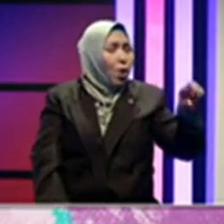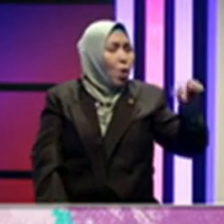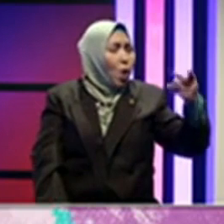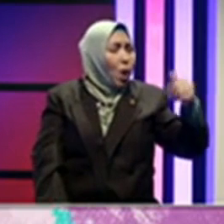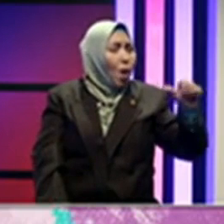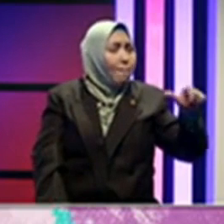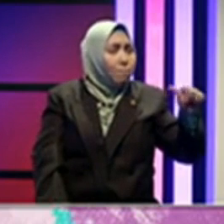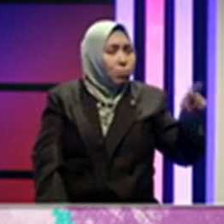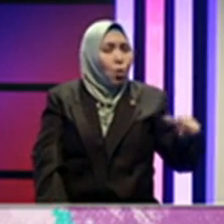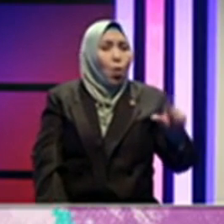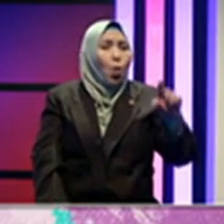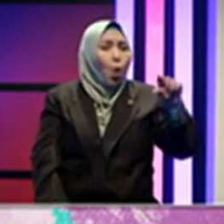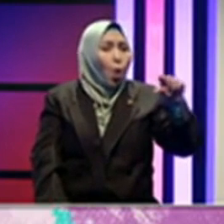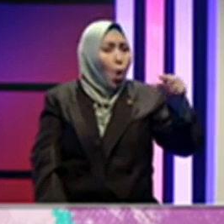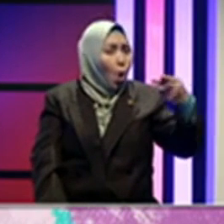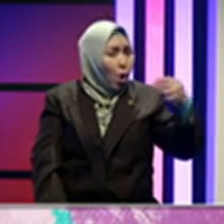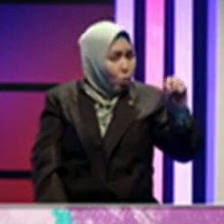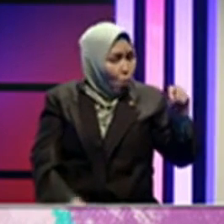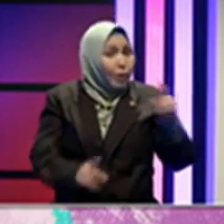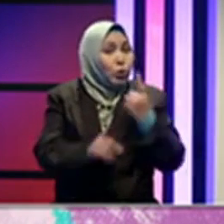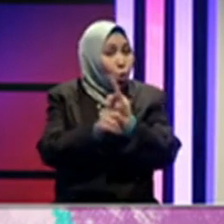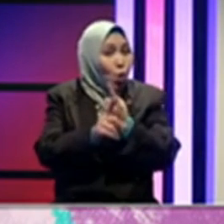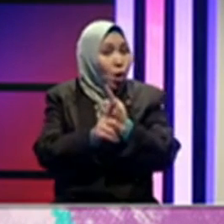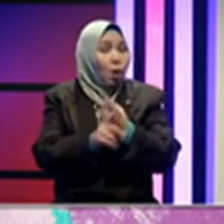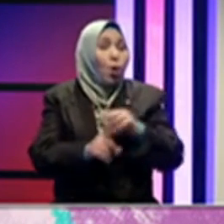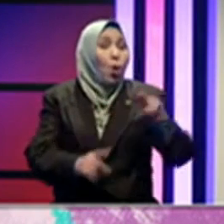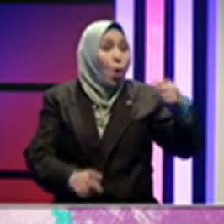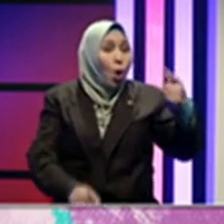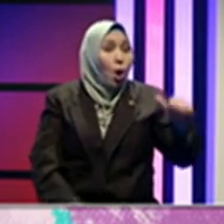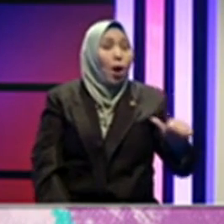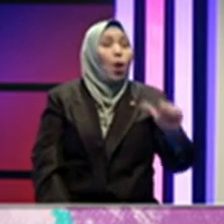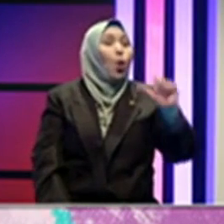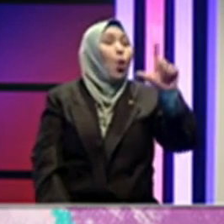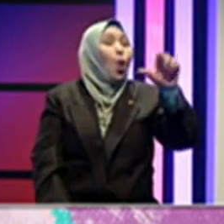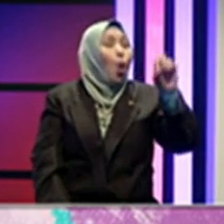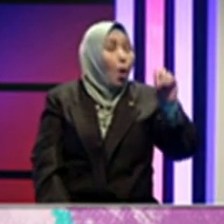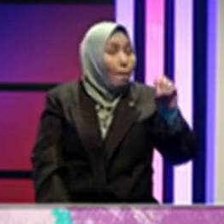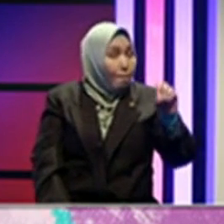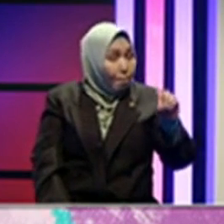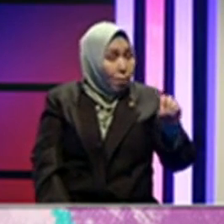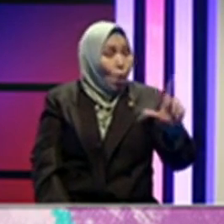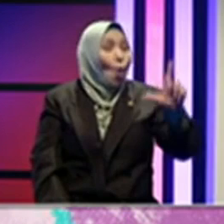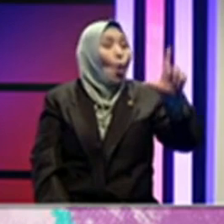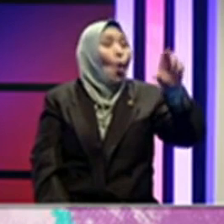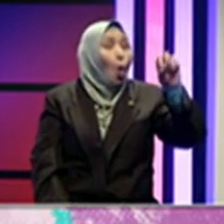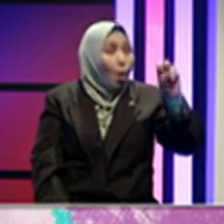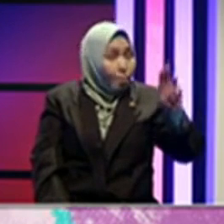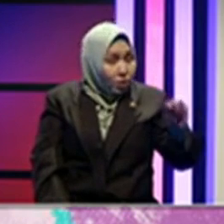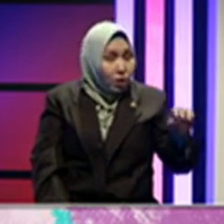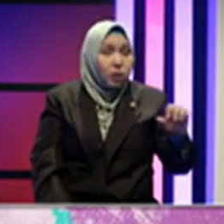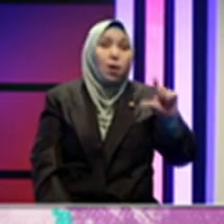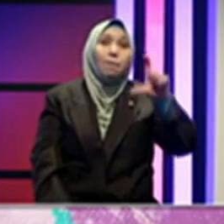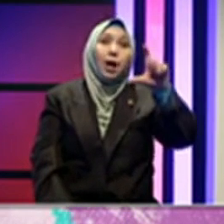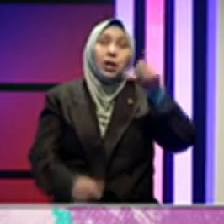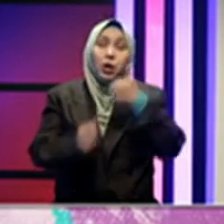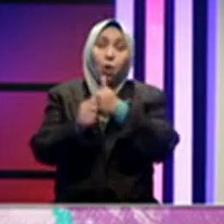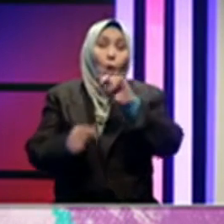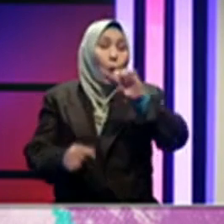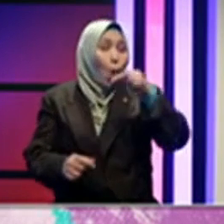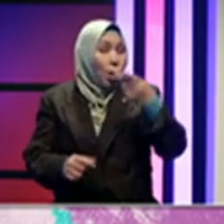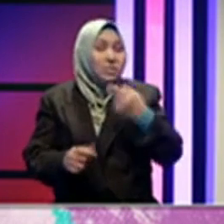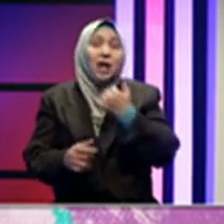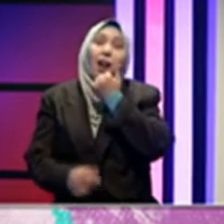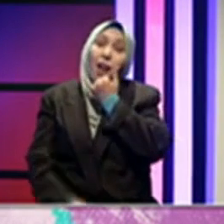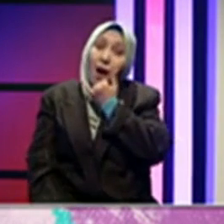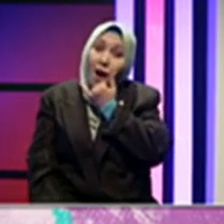nah Allah waktu betul uh lom adzab Allah ditebak juga mengikuti Allah tuh make